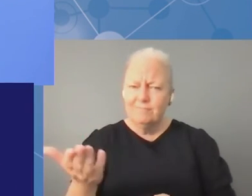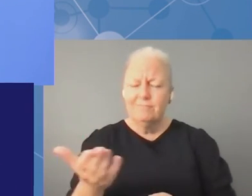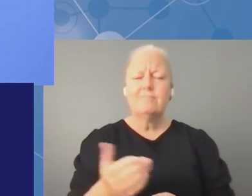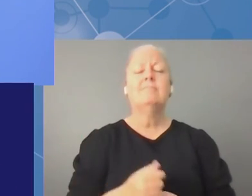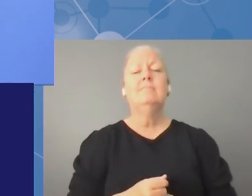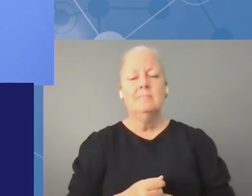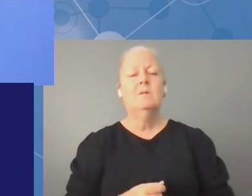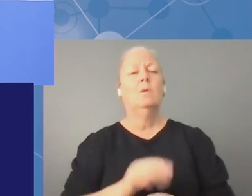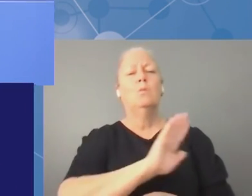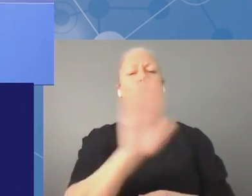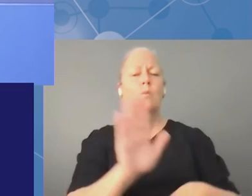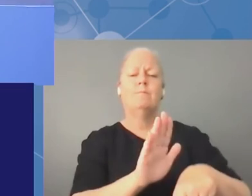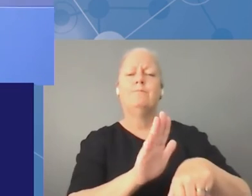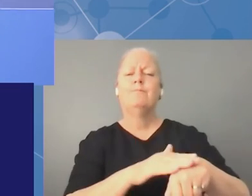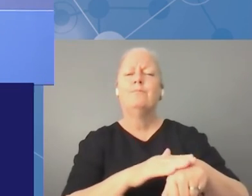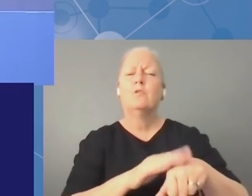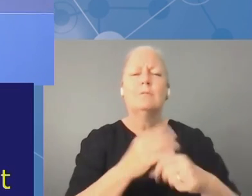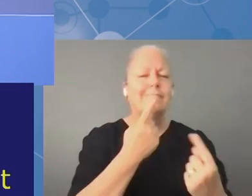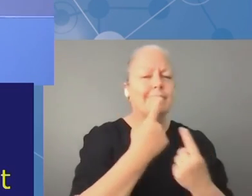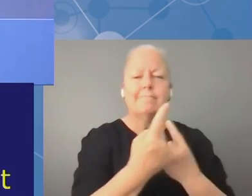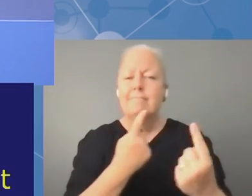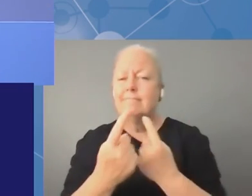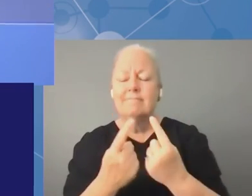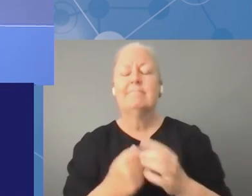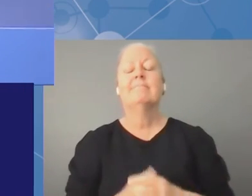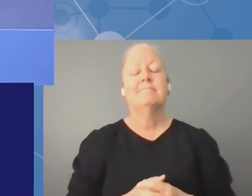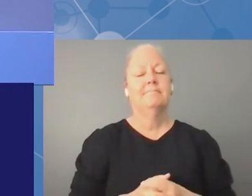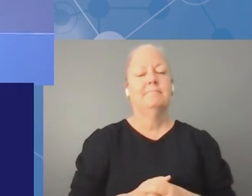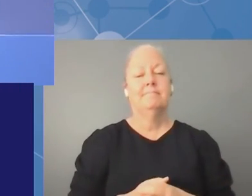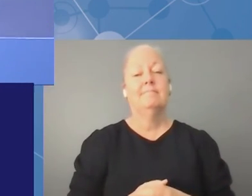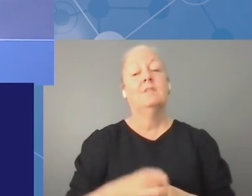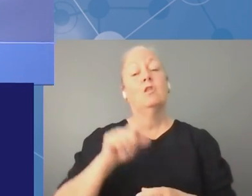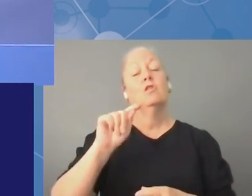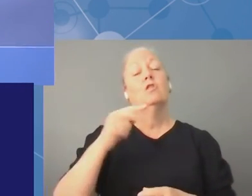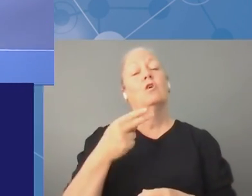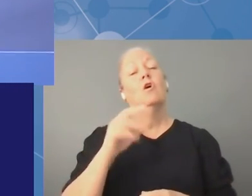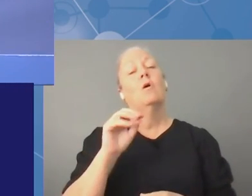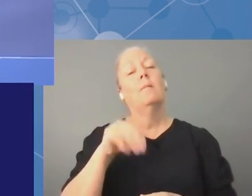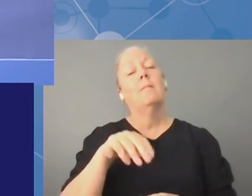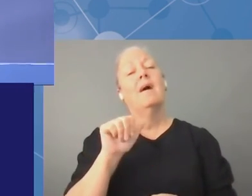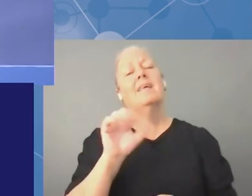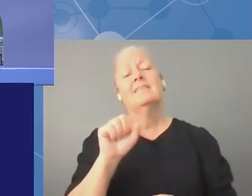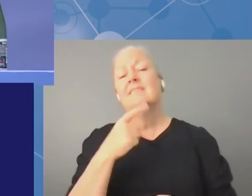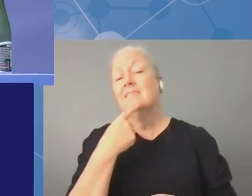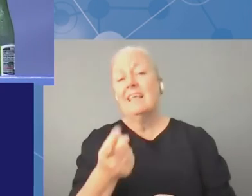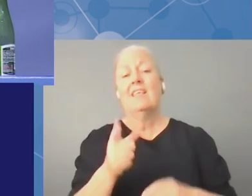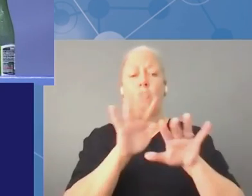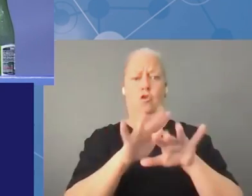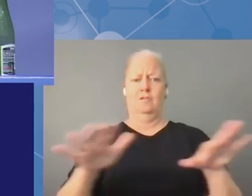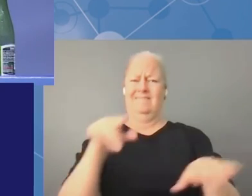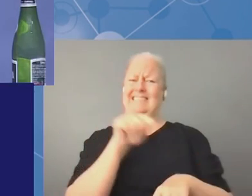будут подводить итоги. Огромное спасибо за комментарии. Вот то, что сказал